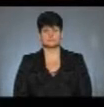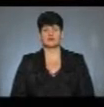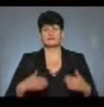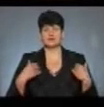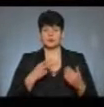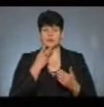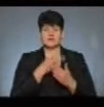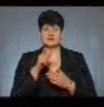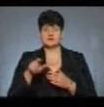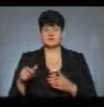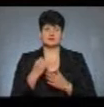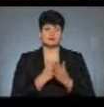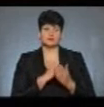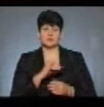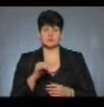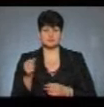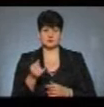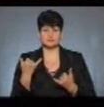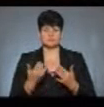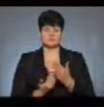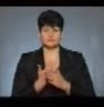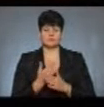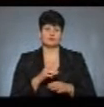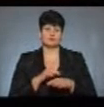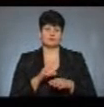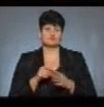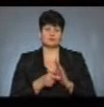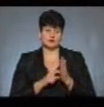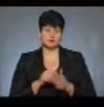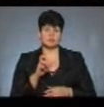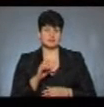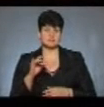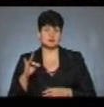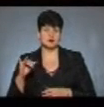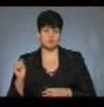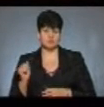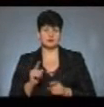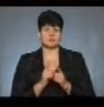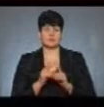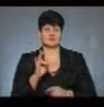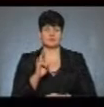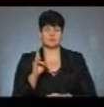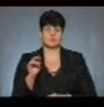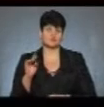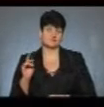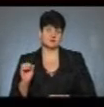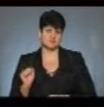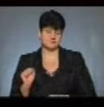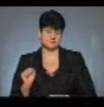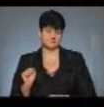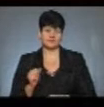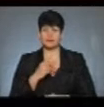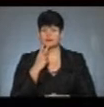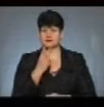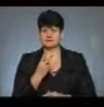Вітаю глядачів телеканалу ЮА Тернопіль. В ефірі новини. У студії Богдана Сарабун. Сурдопереклад Надія Коцовська.